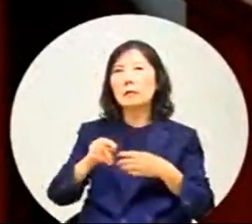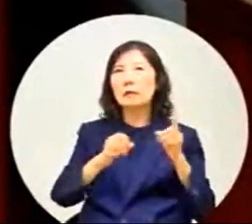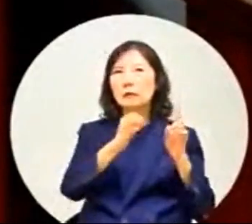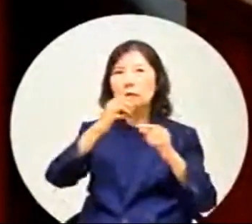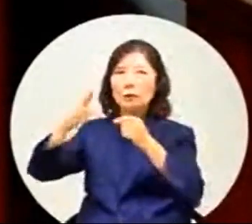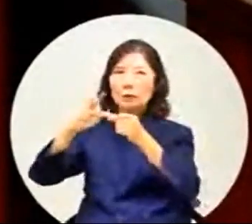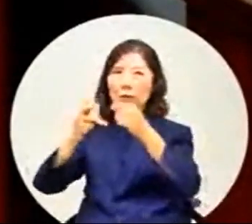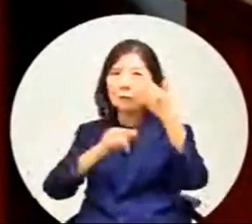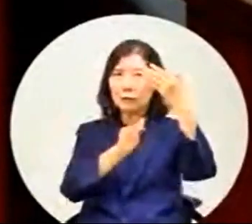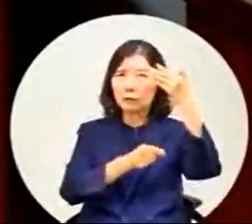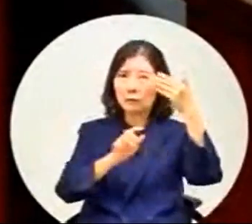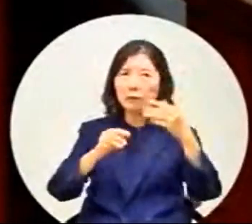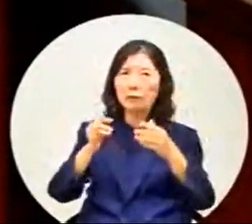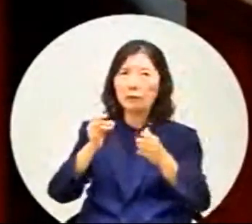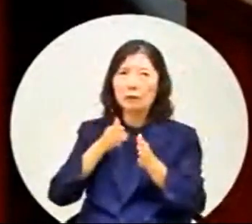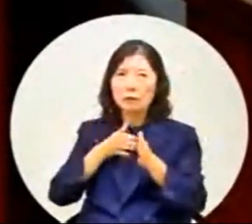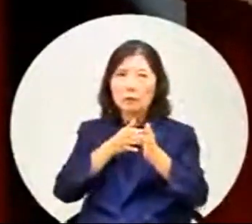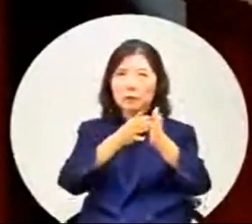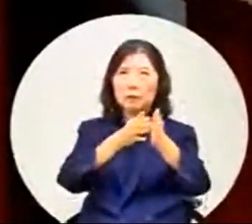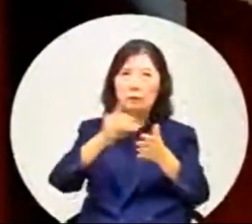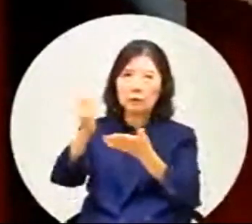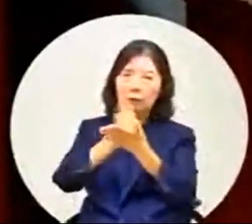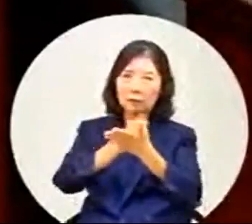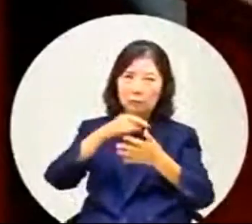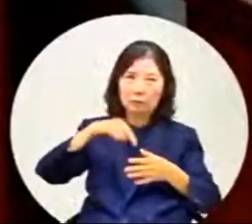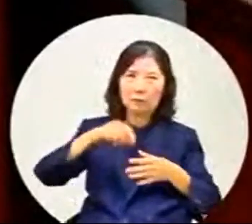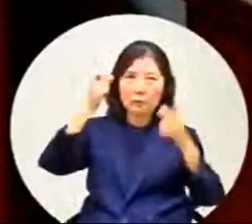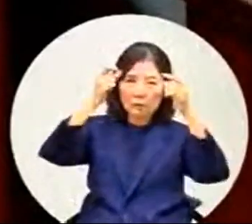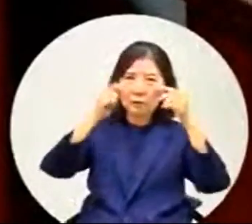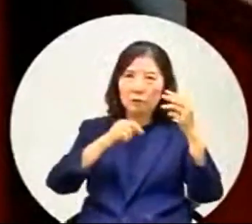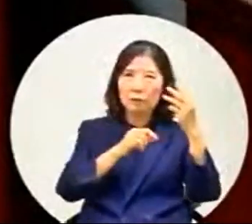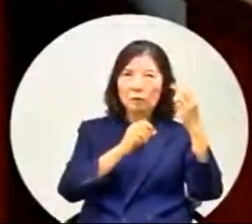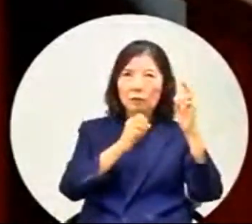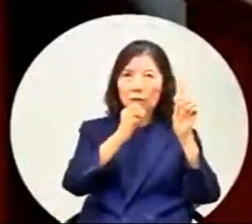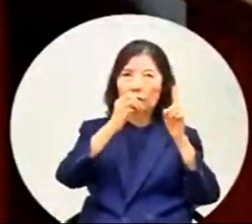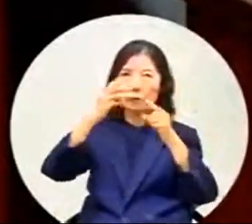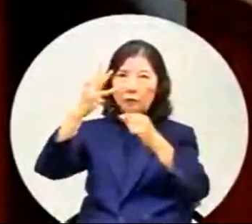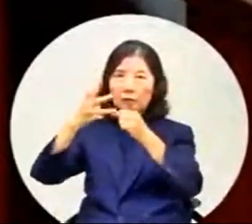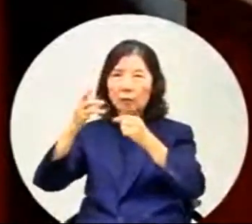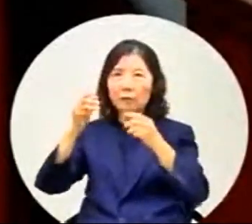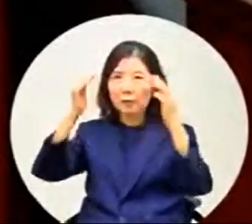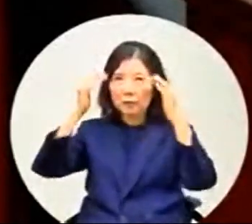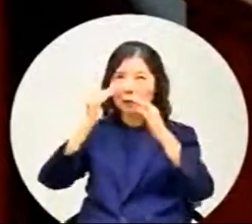107年9月车厢已经交付到高雄了，108年韩市长上任到